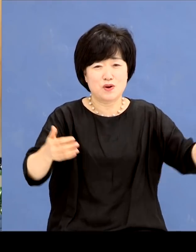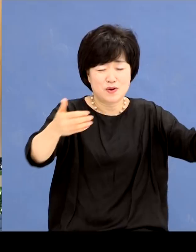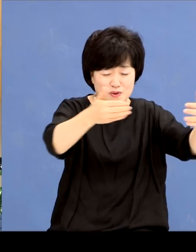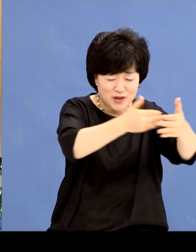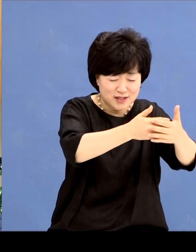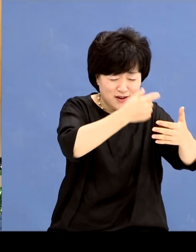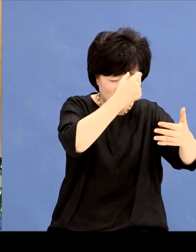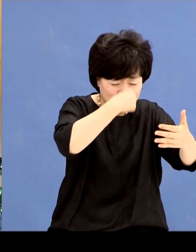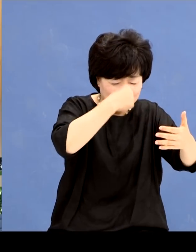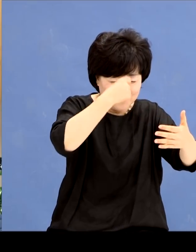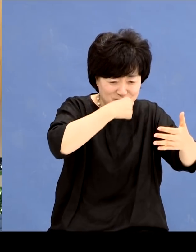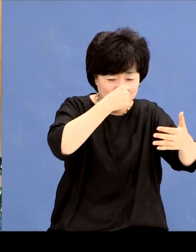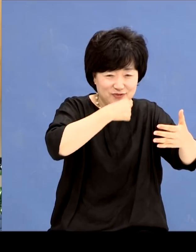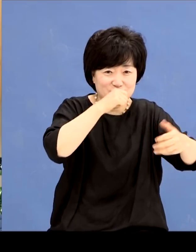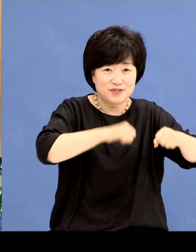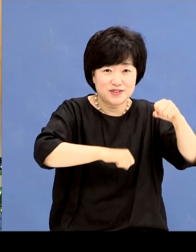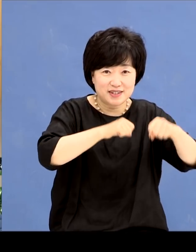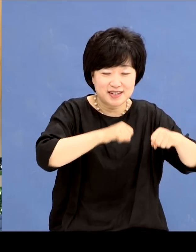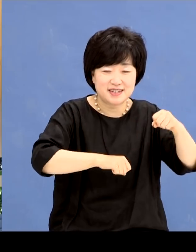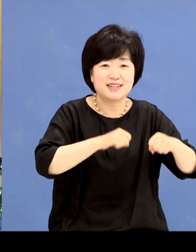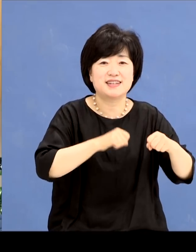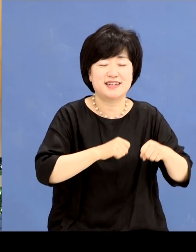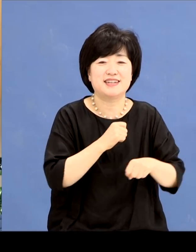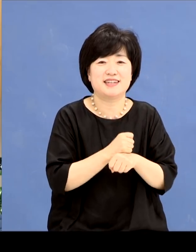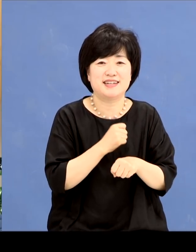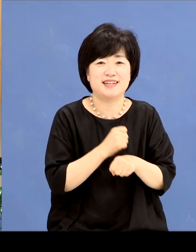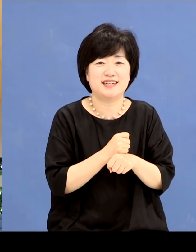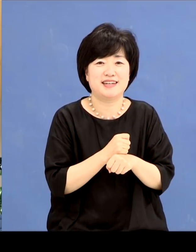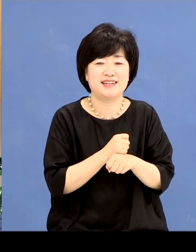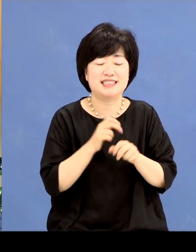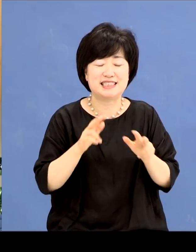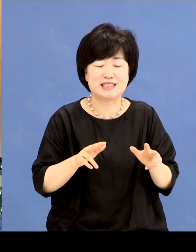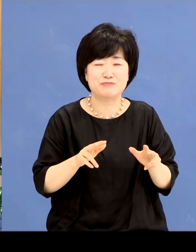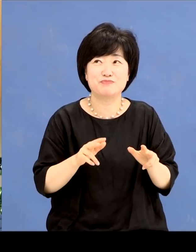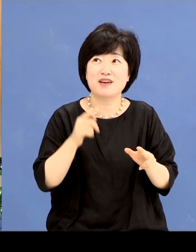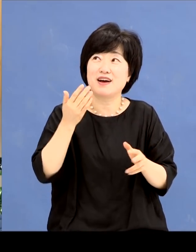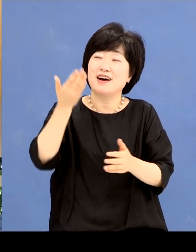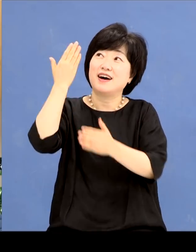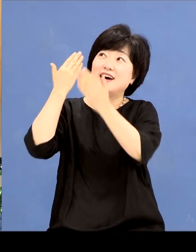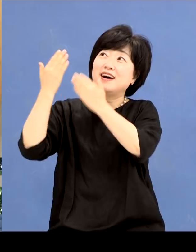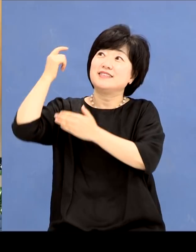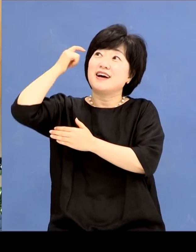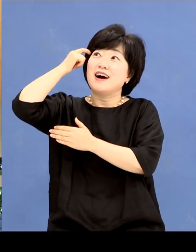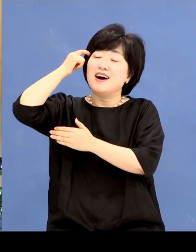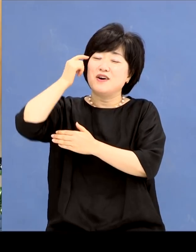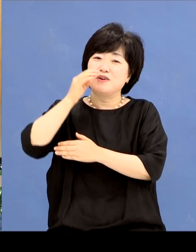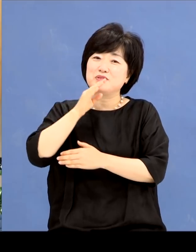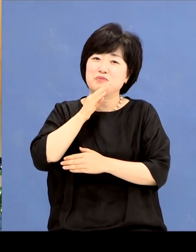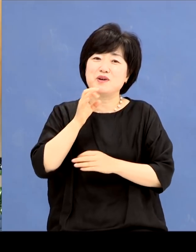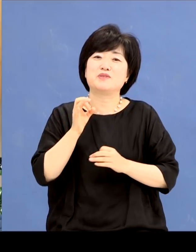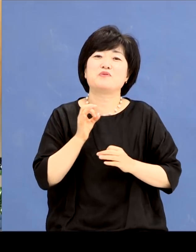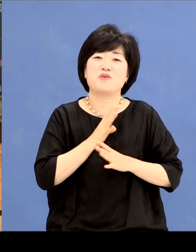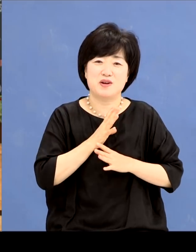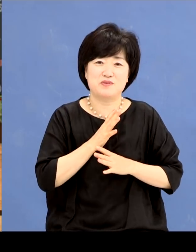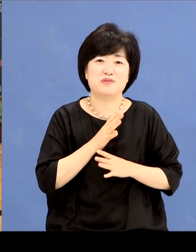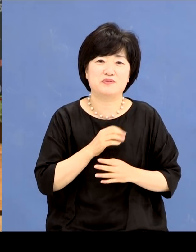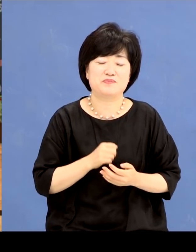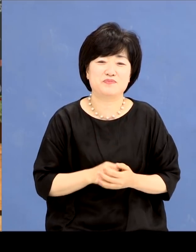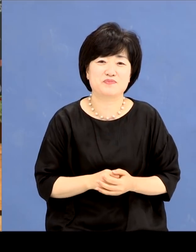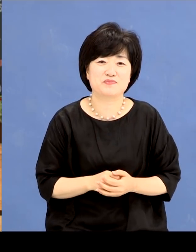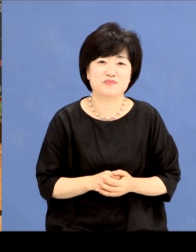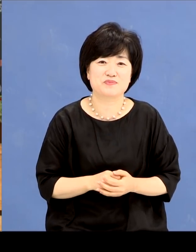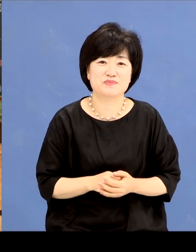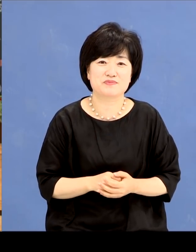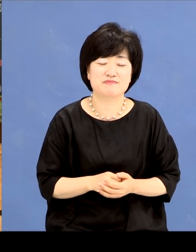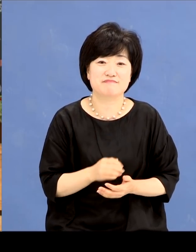너무 놀라웠는데 예. 형님들이 그렇게 했던 모습들이 지금 떠올려 봐도 너무 놀라웠어요. 그냥 나이만 네. 몇